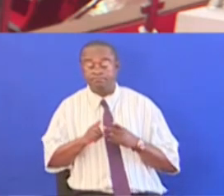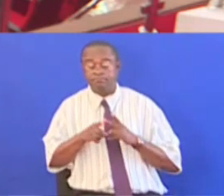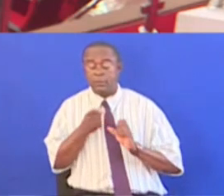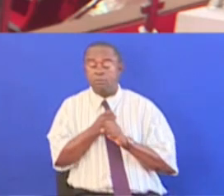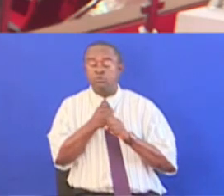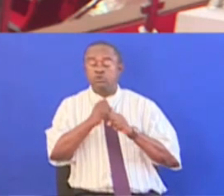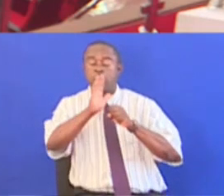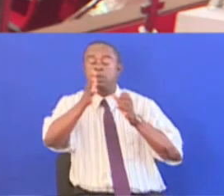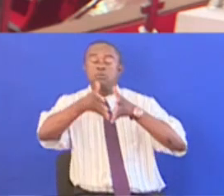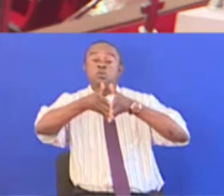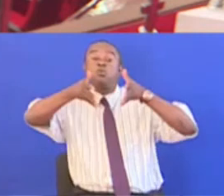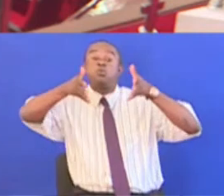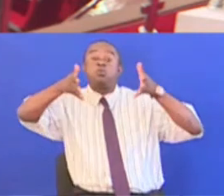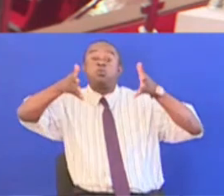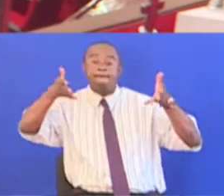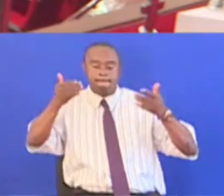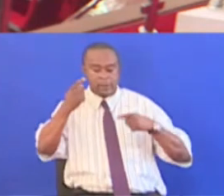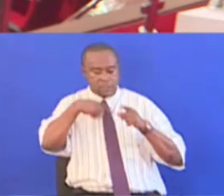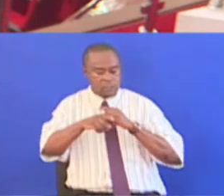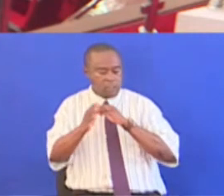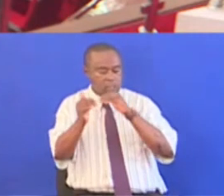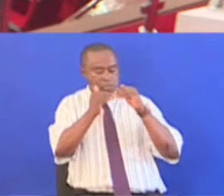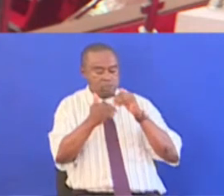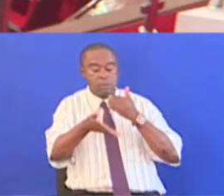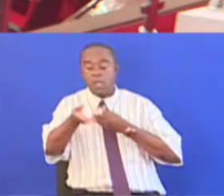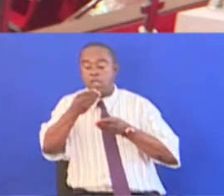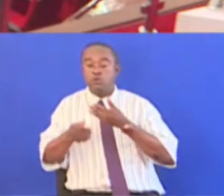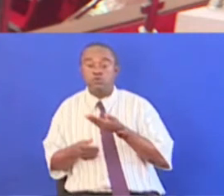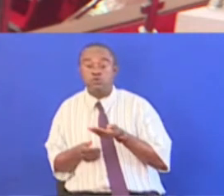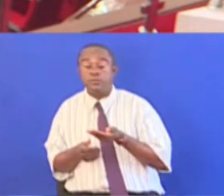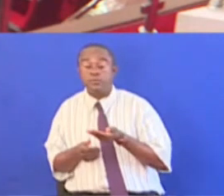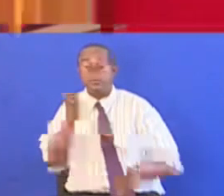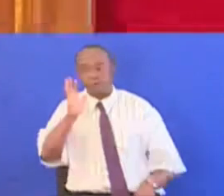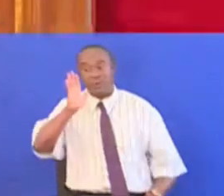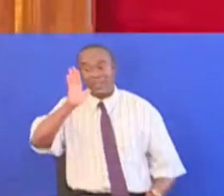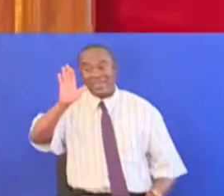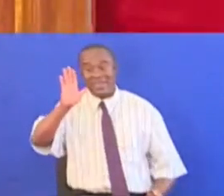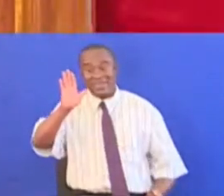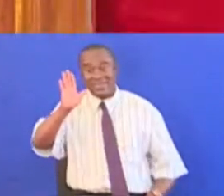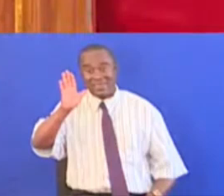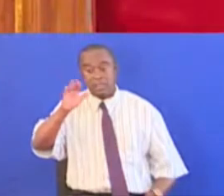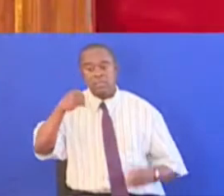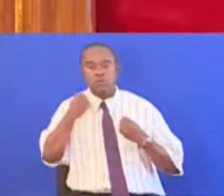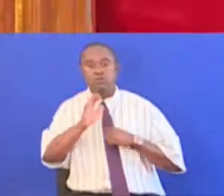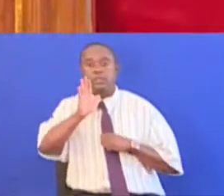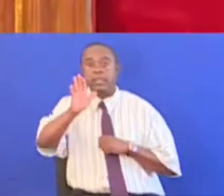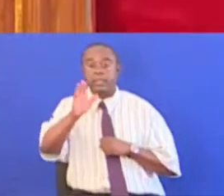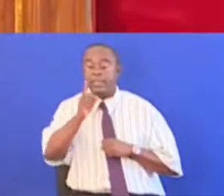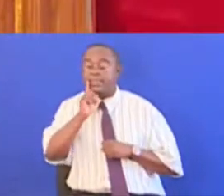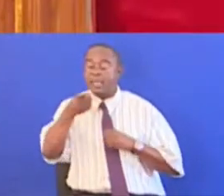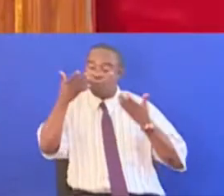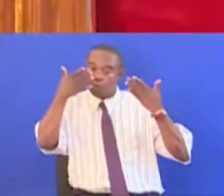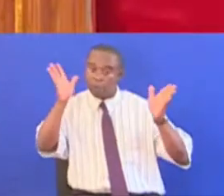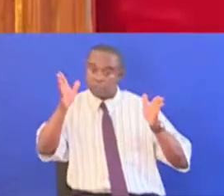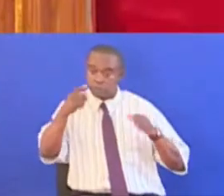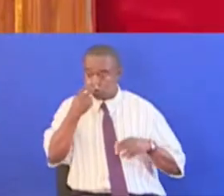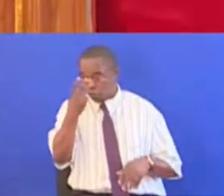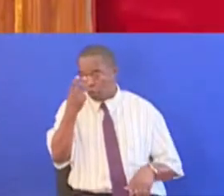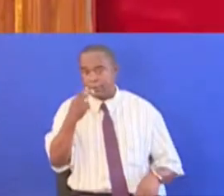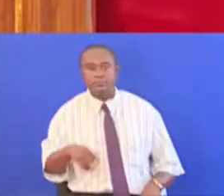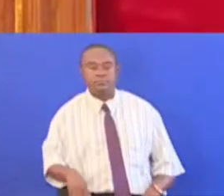mkubwa aliyoweka katika diplomasia ya uchumi, na matunda yake na matunda ya juhudi hizo yapo dhahiri kwetu